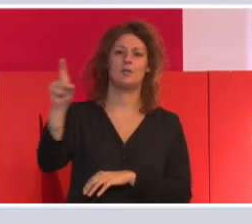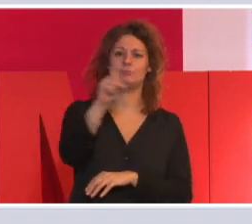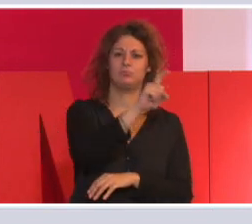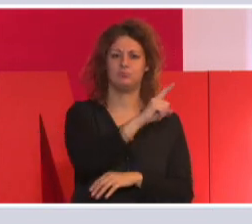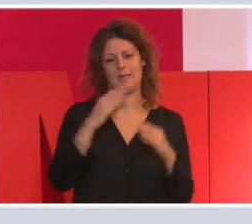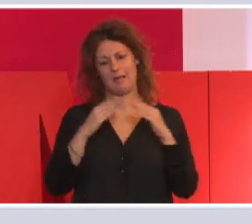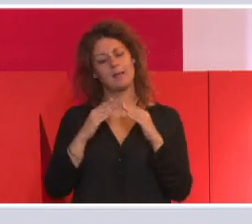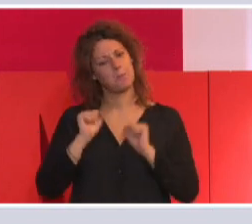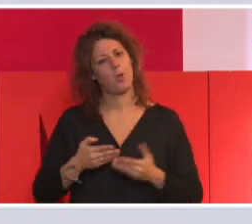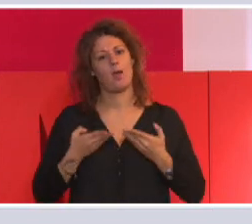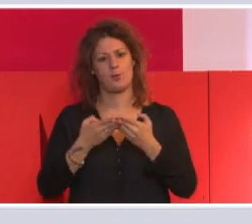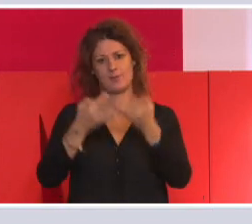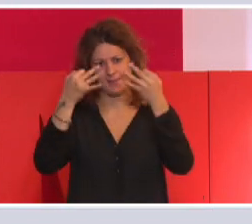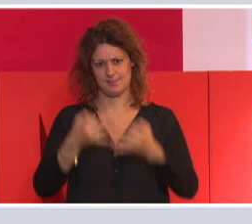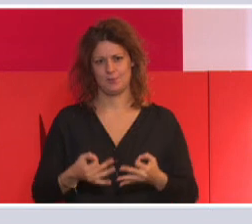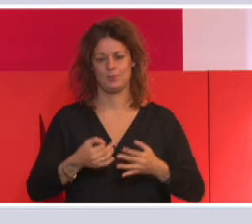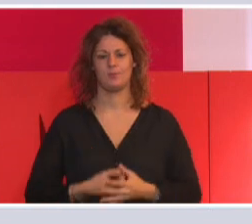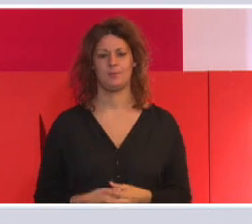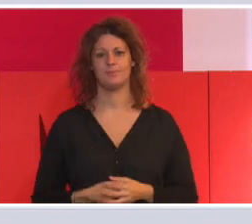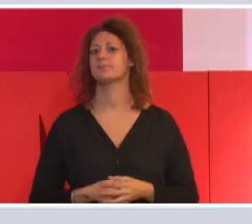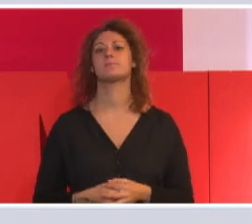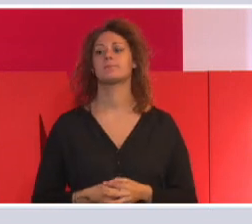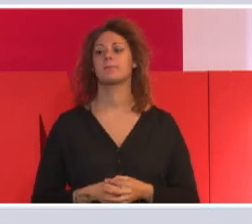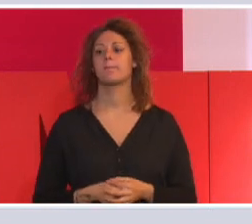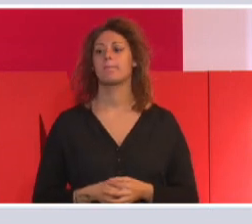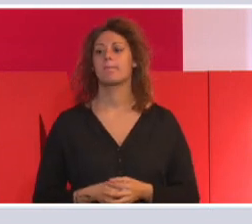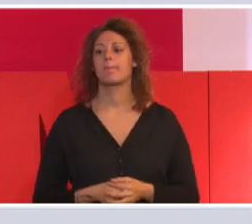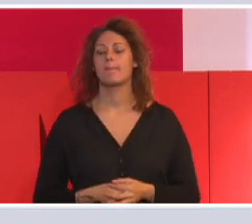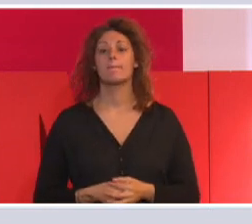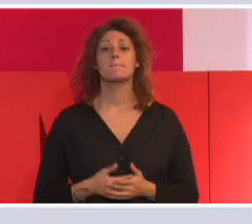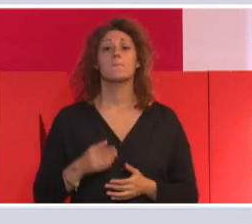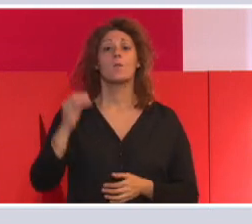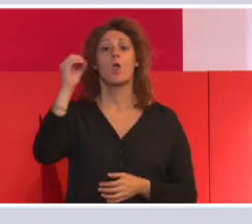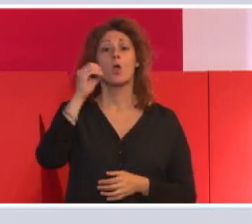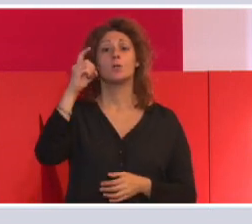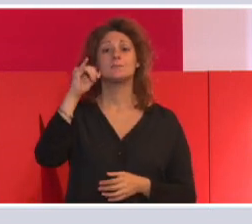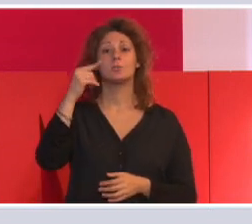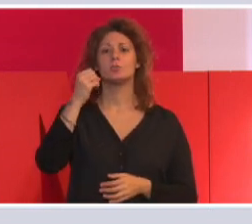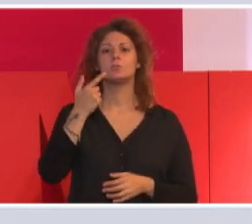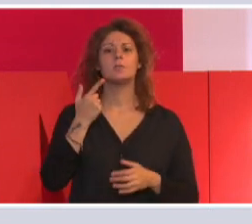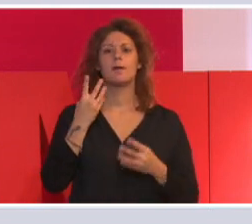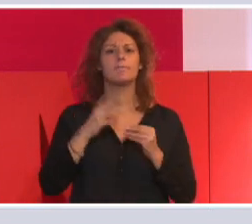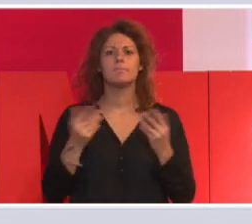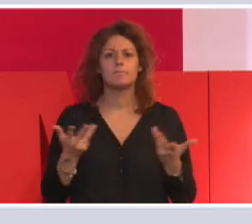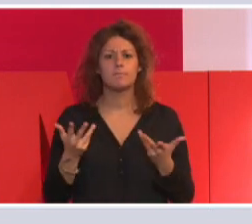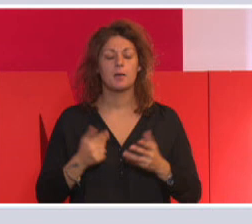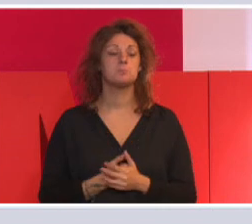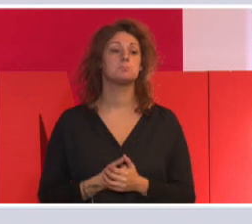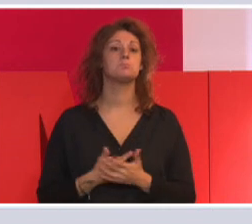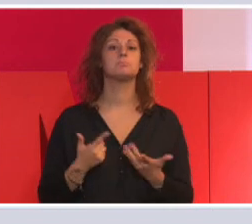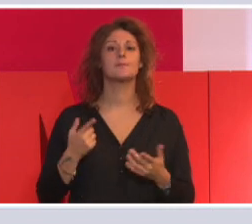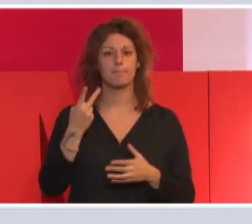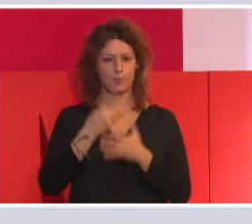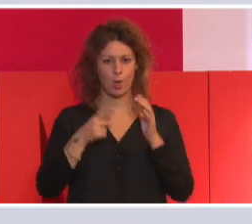effettivamente lo sito cina permette per esempio alle persone di avere più fiducia e quindi dopo l'inalazione le persone tendono